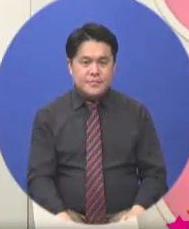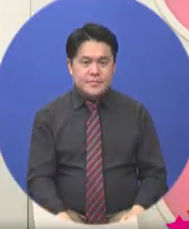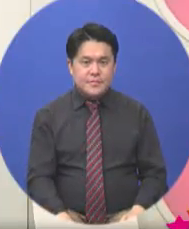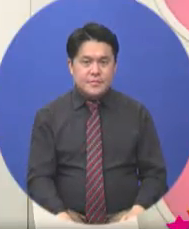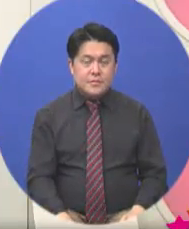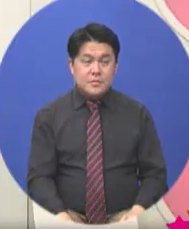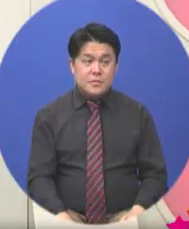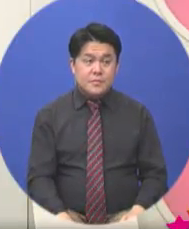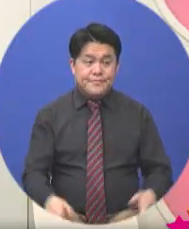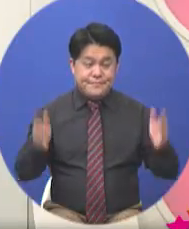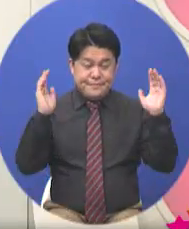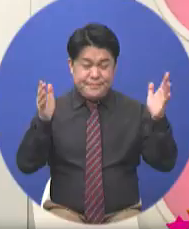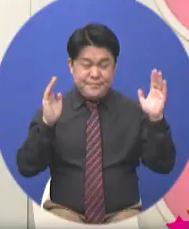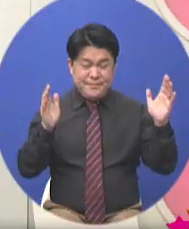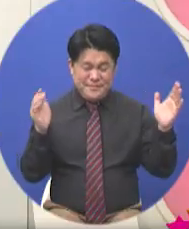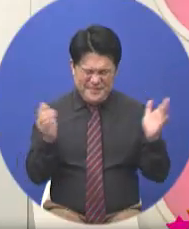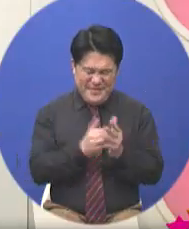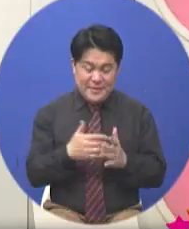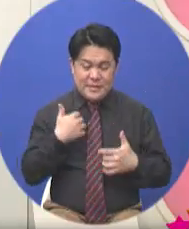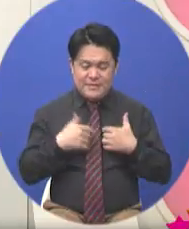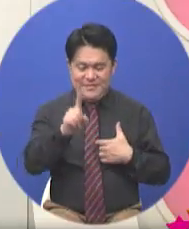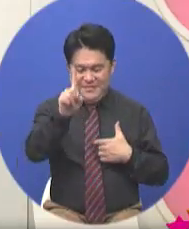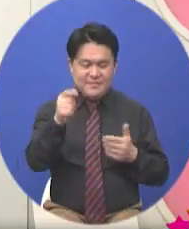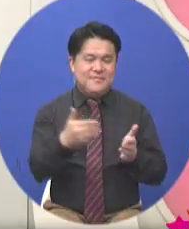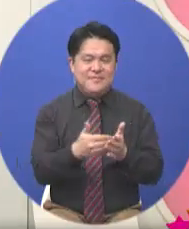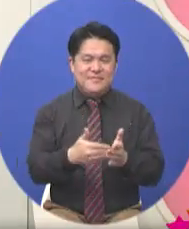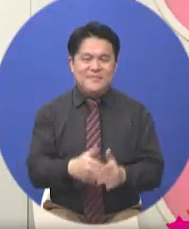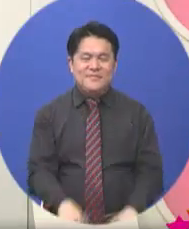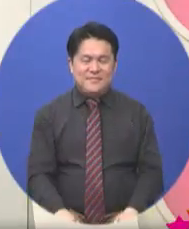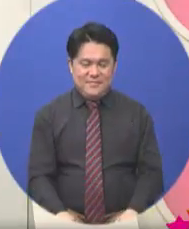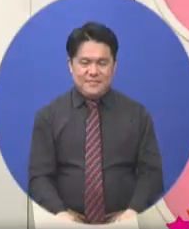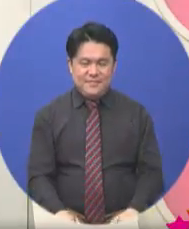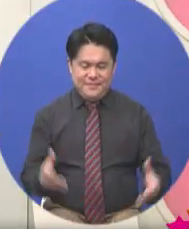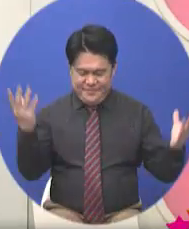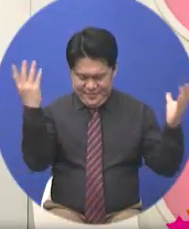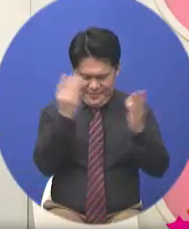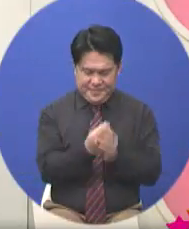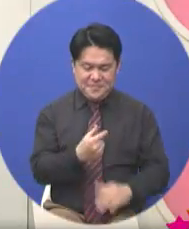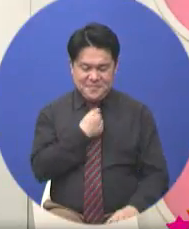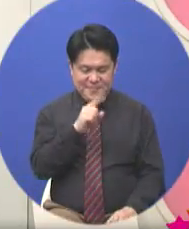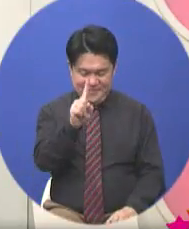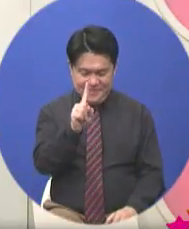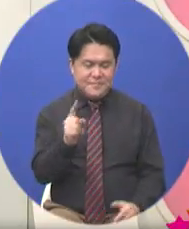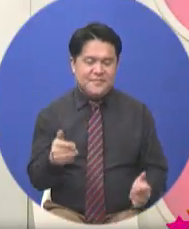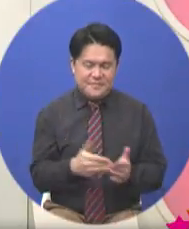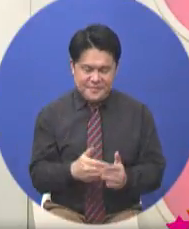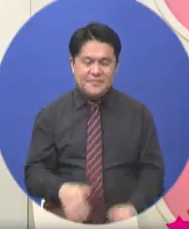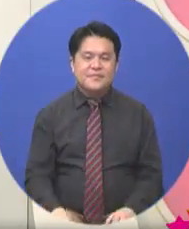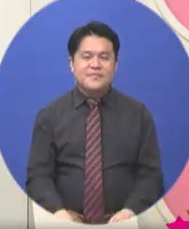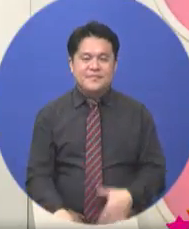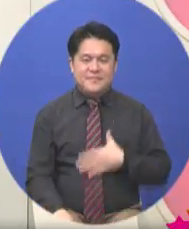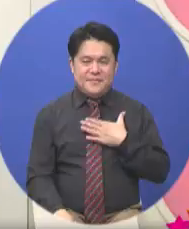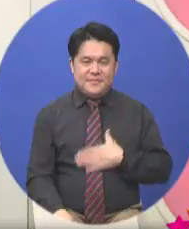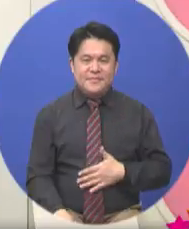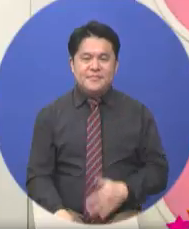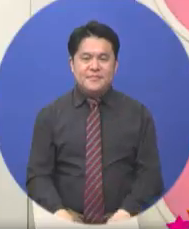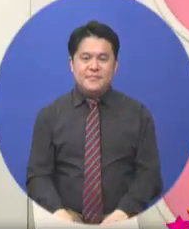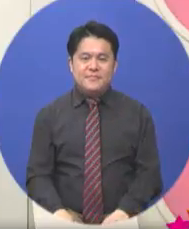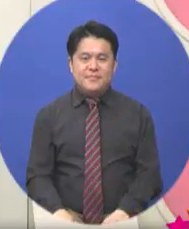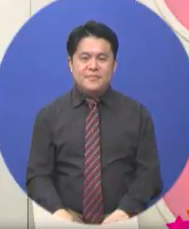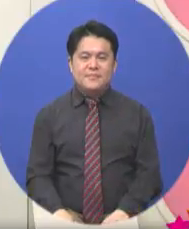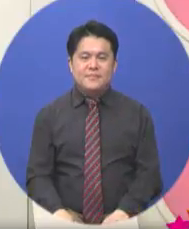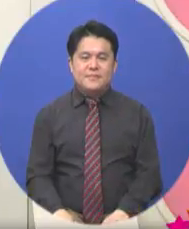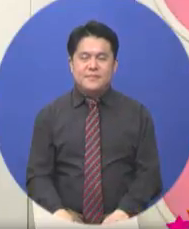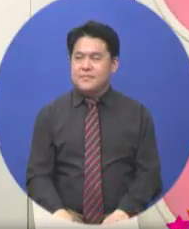뭐 완주는 그 기분이죠. 그저 완주를 해야겠다. 네. 끝까지 뛰어야겠다. 네. 아 알겠습니다. 참